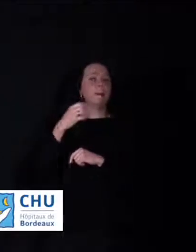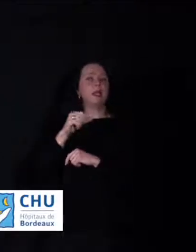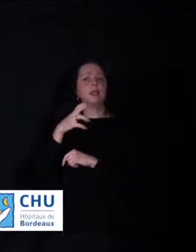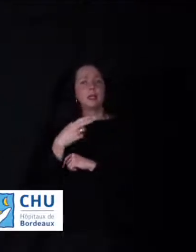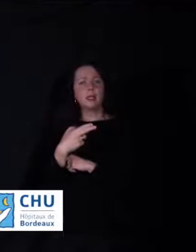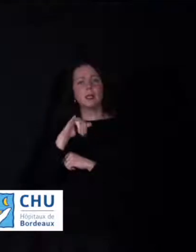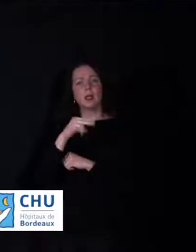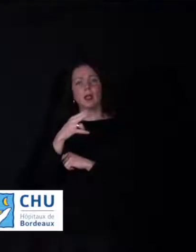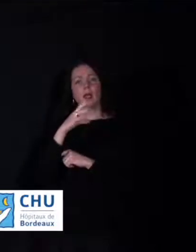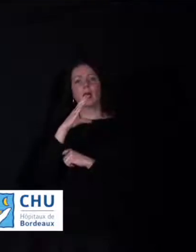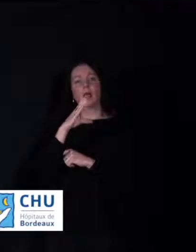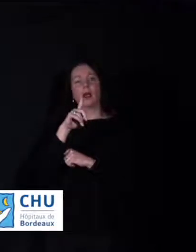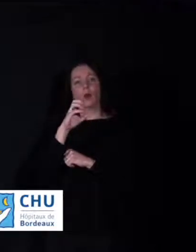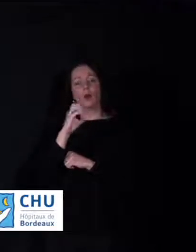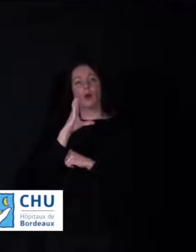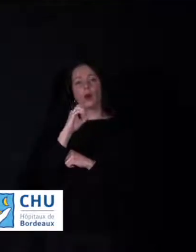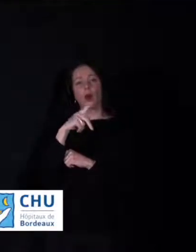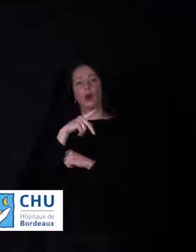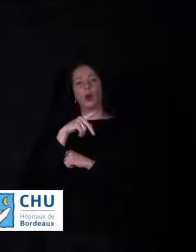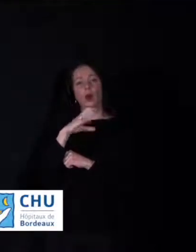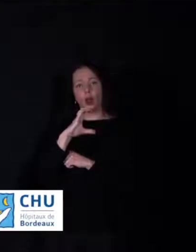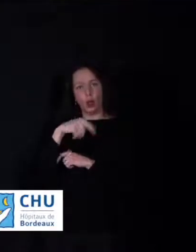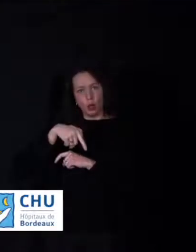C a disparu en Angleterre.